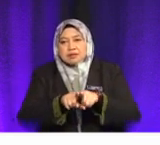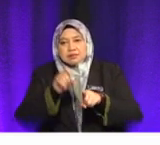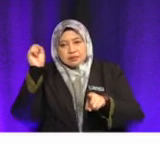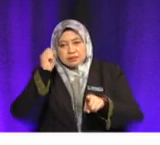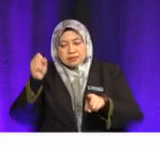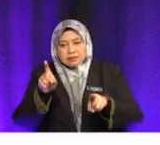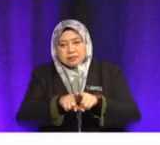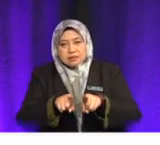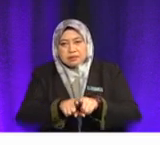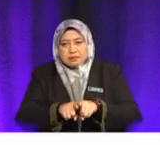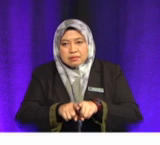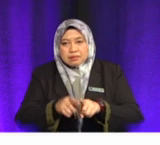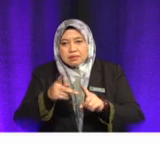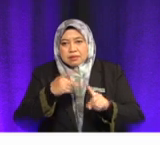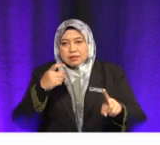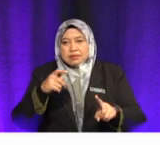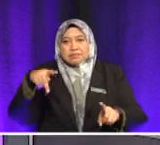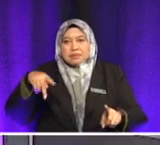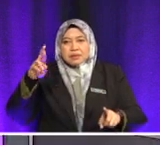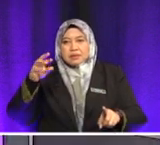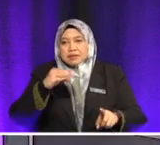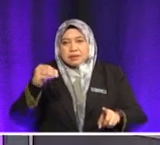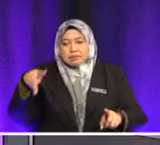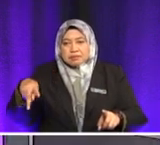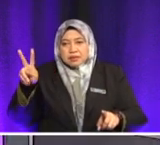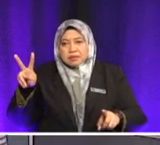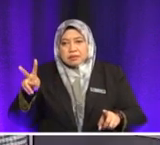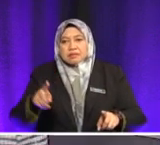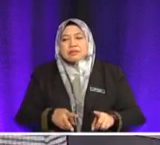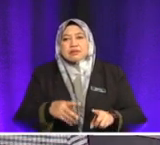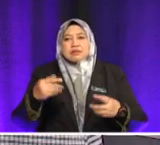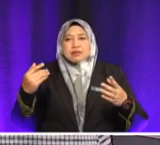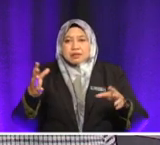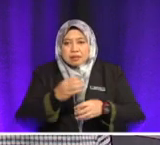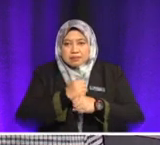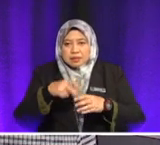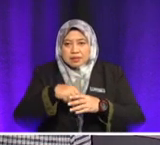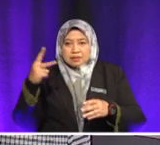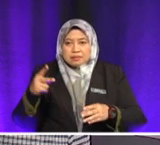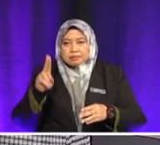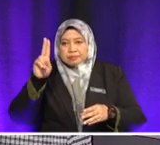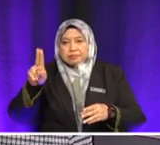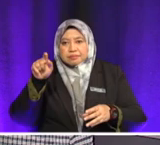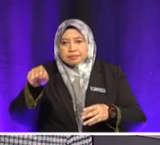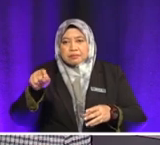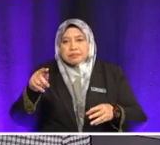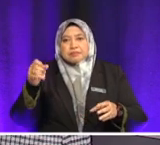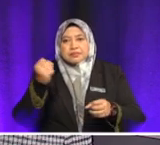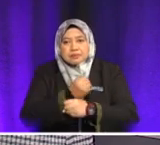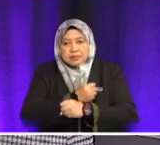dia ada dua syarat kayak gitu Jadi kita telah memenuhi dan kita menghasilkan dua titik persilangan bagi dua